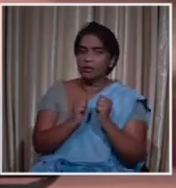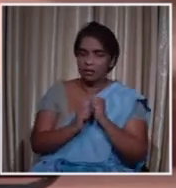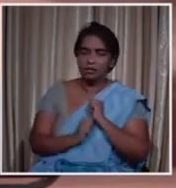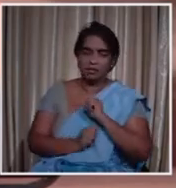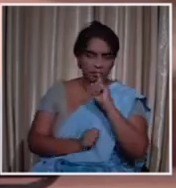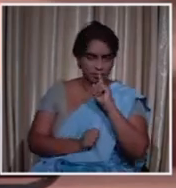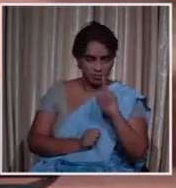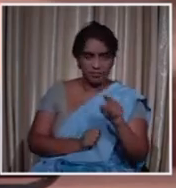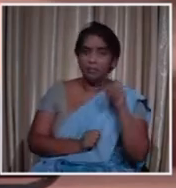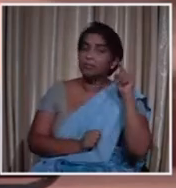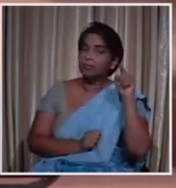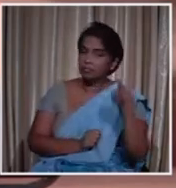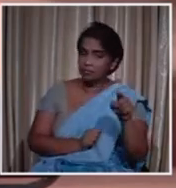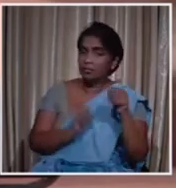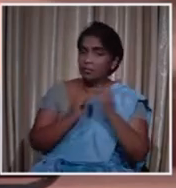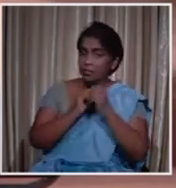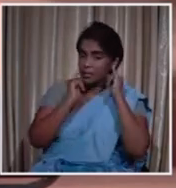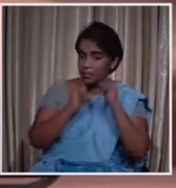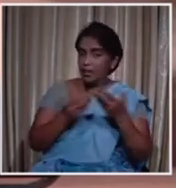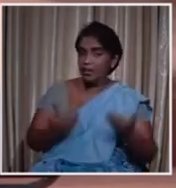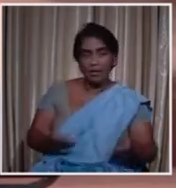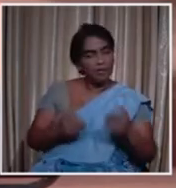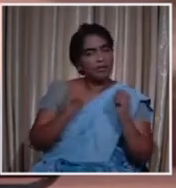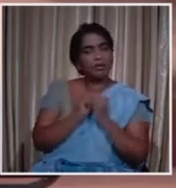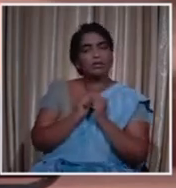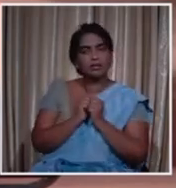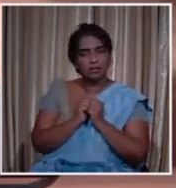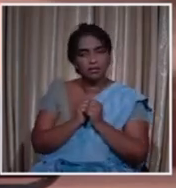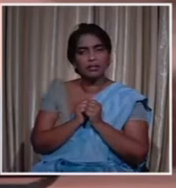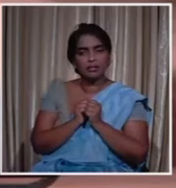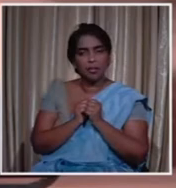நீங்கள் செய்கிற தற்போதைய கர்ம வினைகளும் இந்த